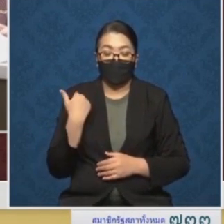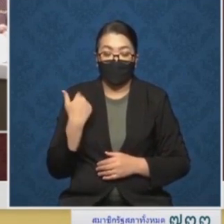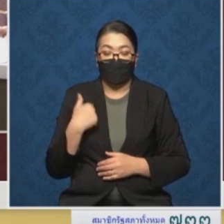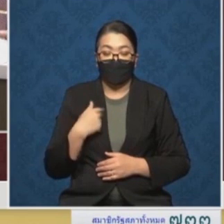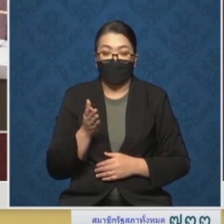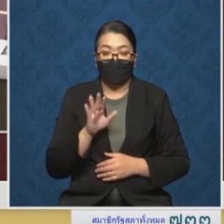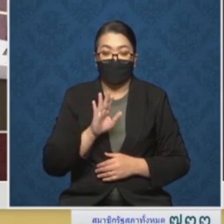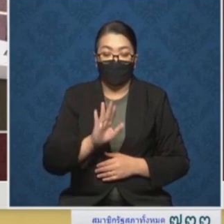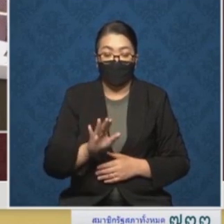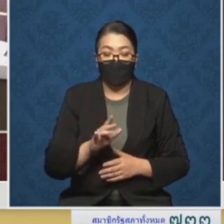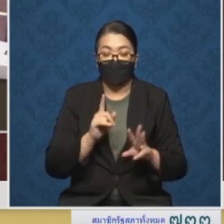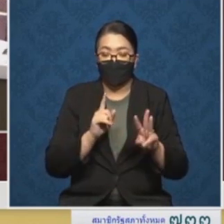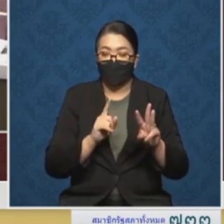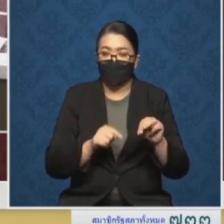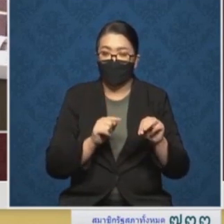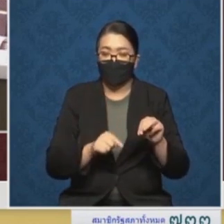า